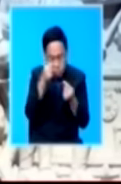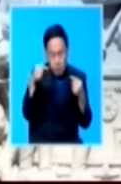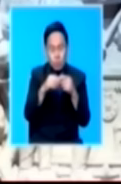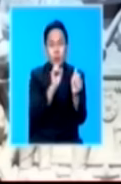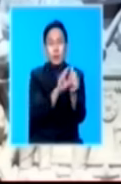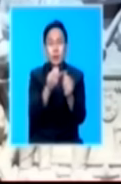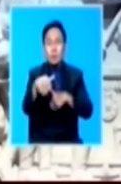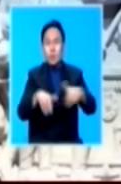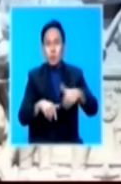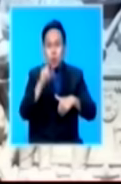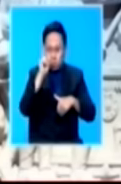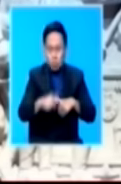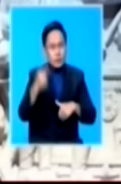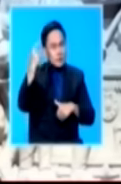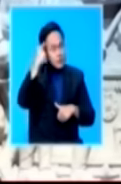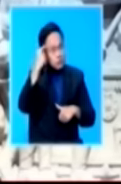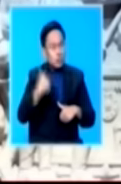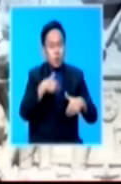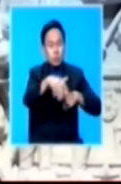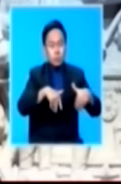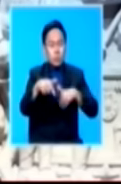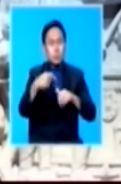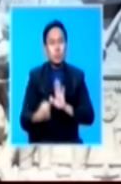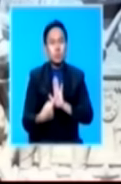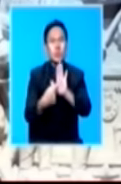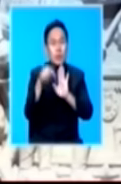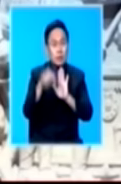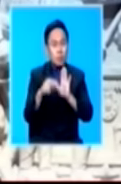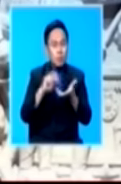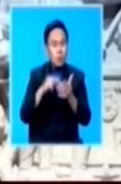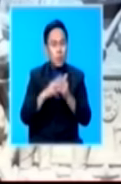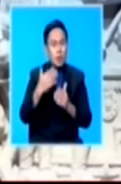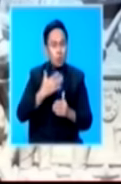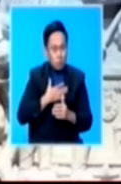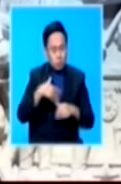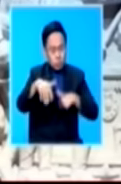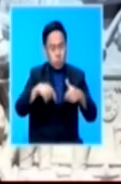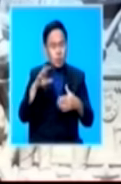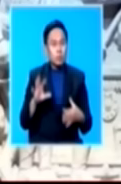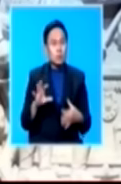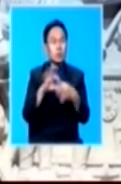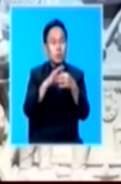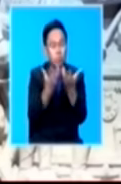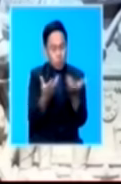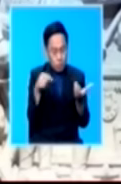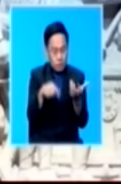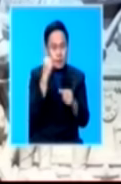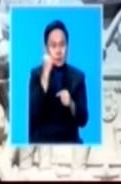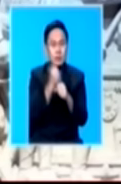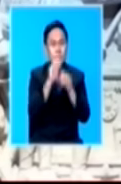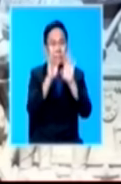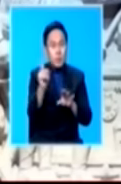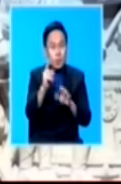เรื่องราวประวัติศาสตร์ที่สำคัญของชุมชนที่เป็นอัตลักษณ์นะครับมาเชื่อมโยงกับผลิตภัณฑ์ต่างๆที่ผลิตออกมาทั้งนี้เพื่อจ